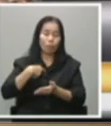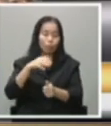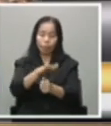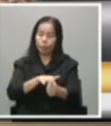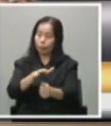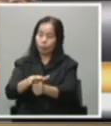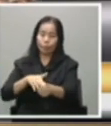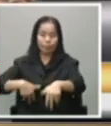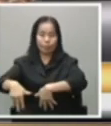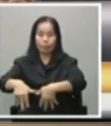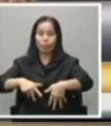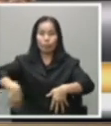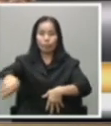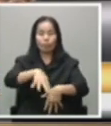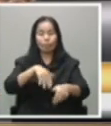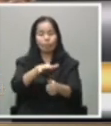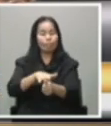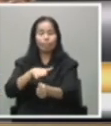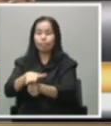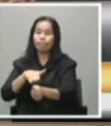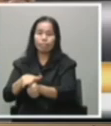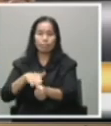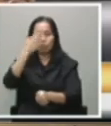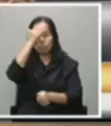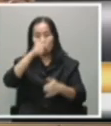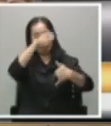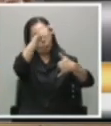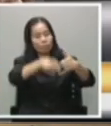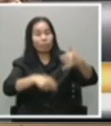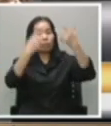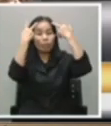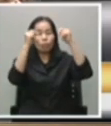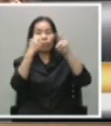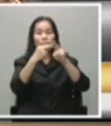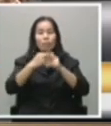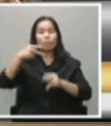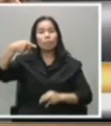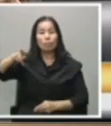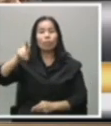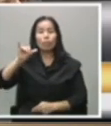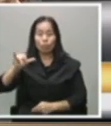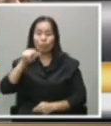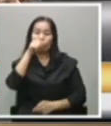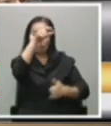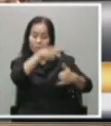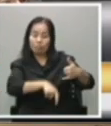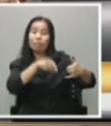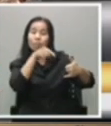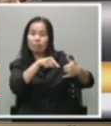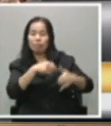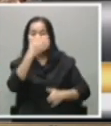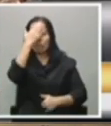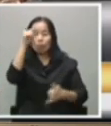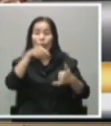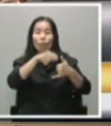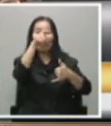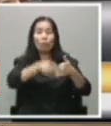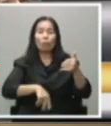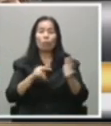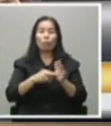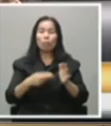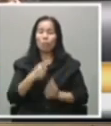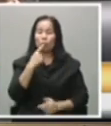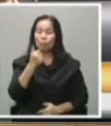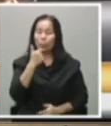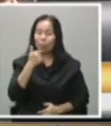าชนคนไทยเหลือเกินที่มีนายกรัฐมนตรีชื่อพลเอกประยุทธ์จันทร์โอชาเพราะท่านเป็นคนมือถือสากปาก